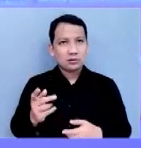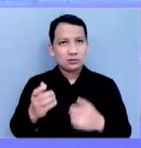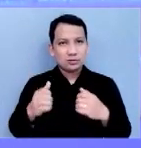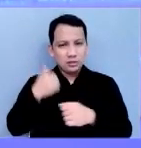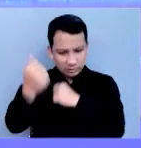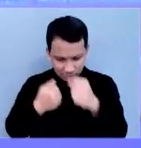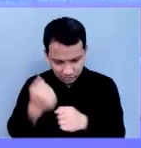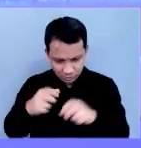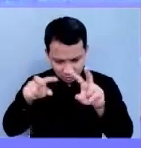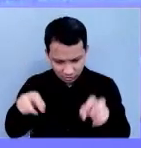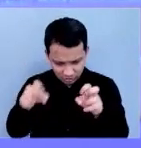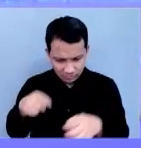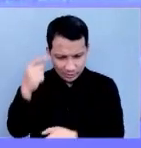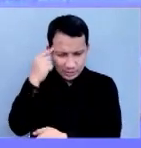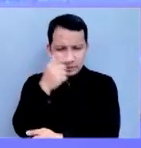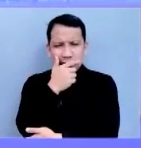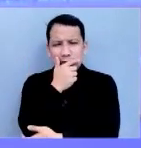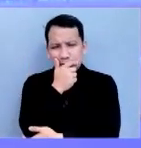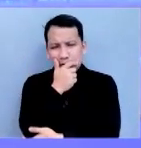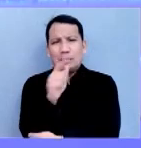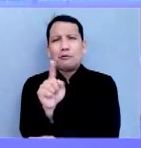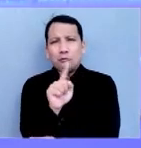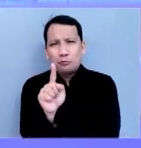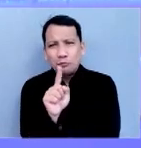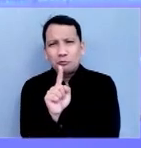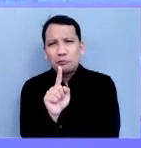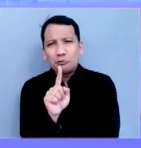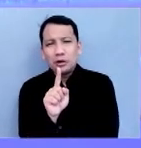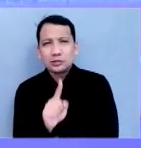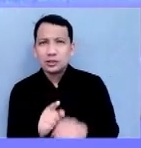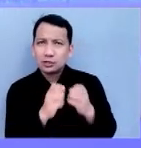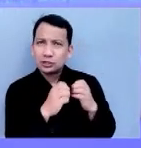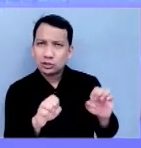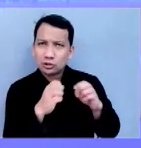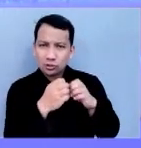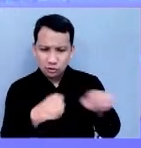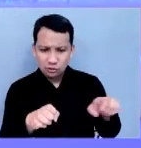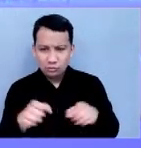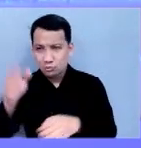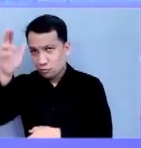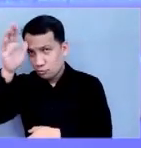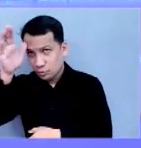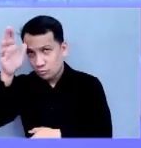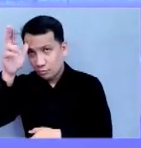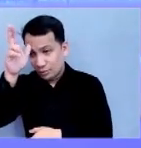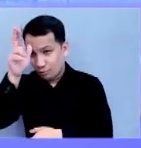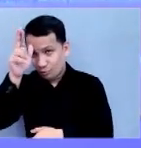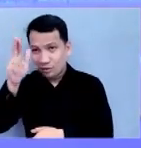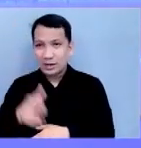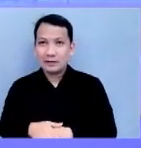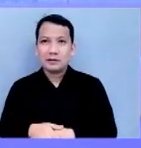ng palaisipan. Ano nga ba ang nauna? Itlog o manok? Sa mga naunang